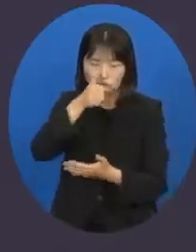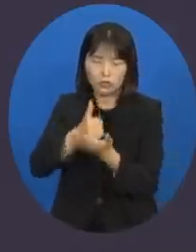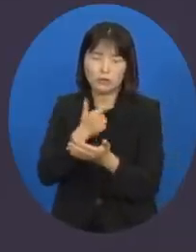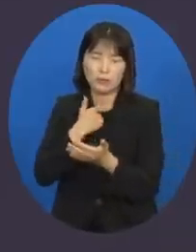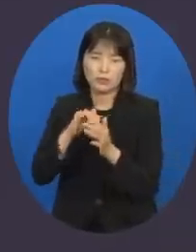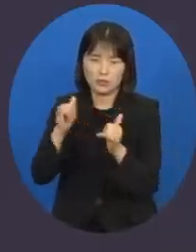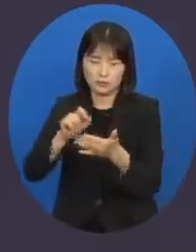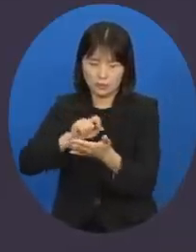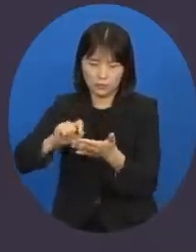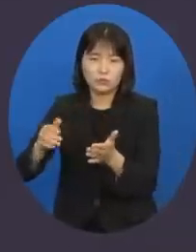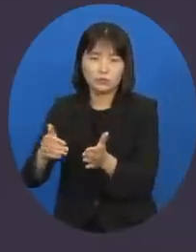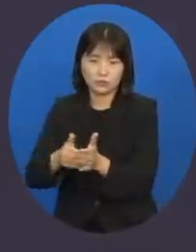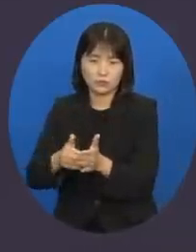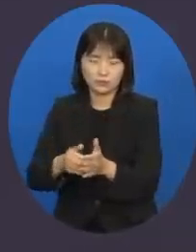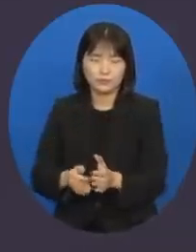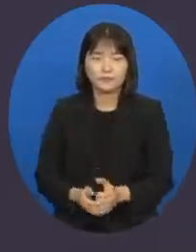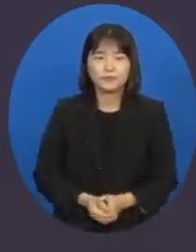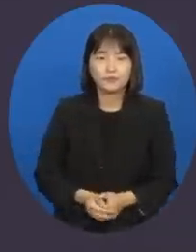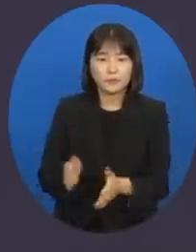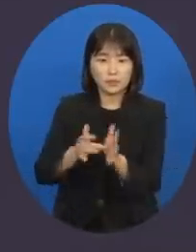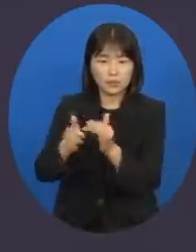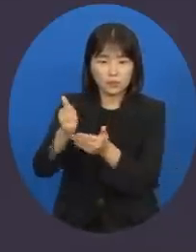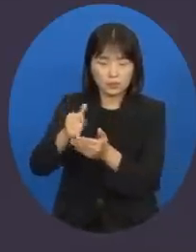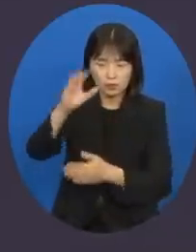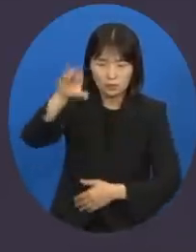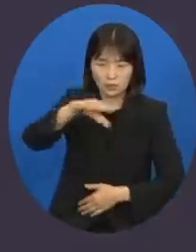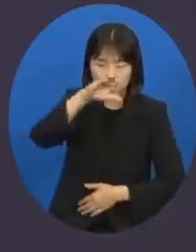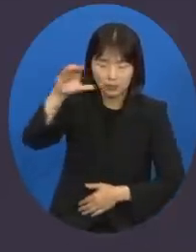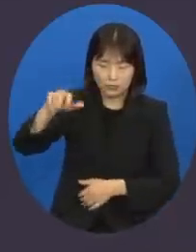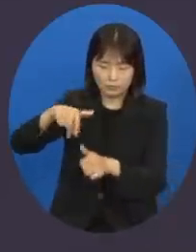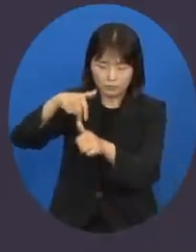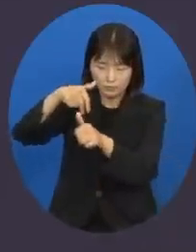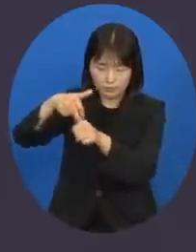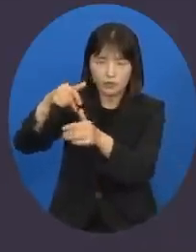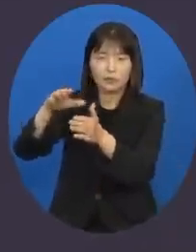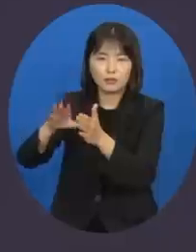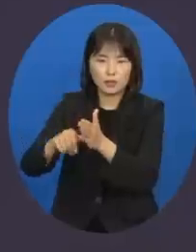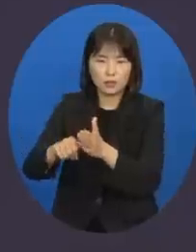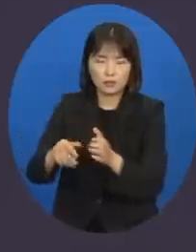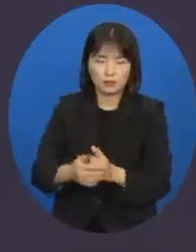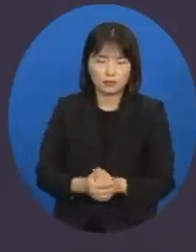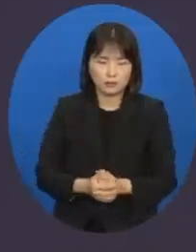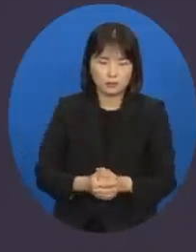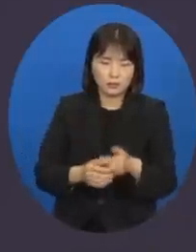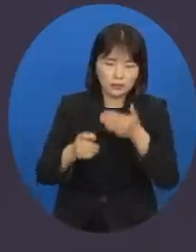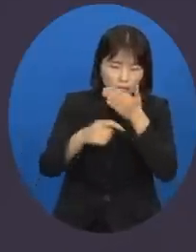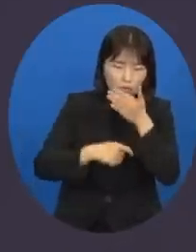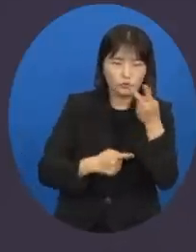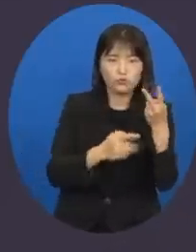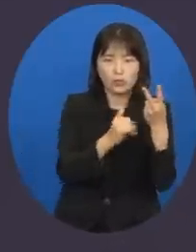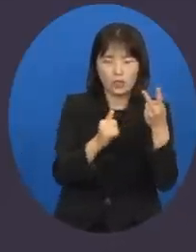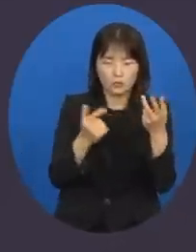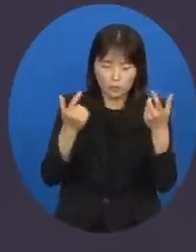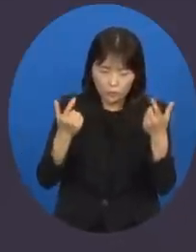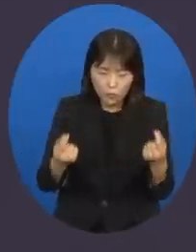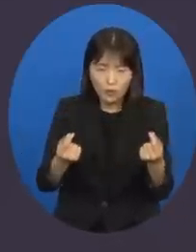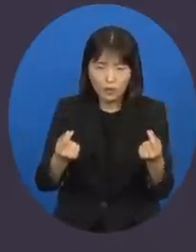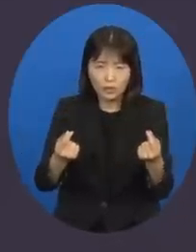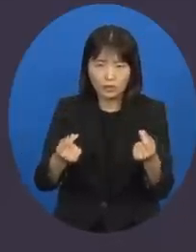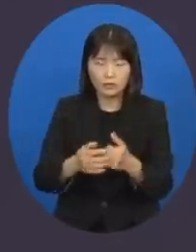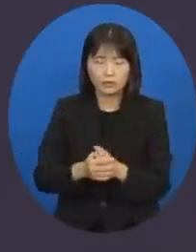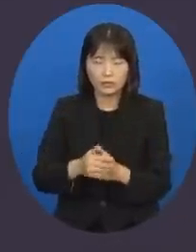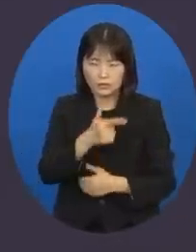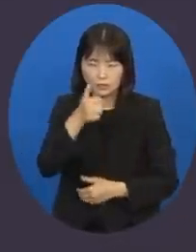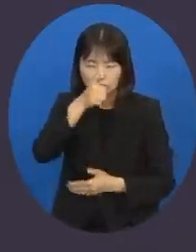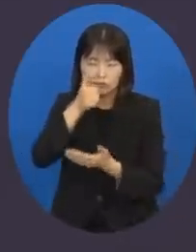기록을 합니다. 예수님은 십자가형을 받으시면서 결국 그들과 동일한 흉악범으로 사형을